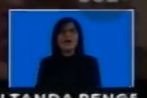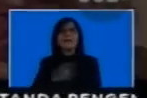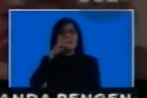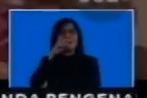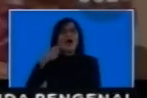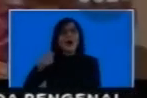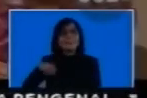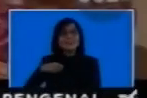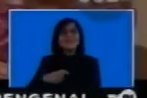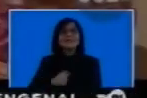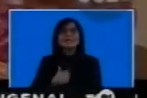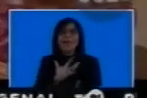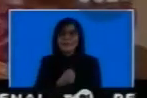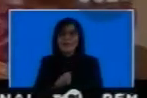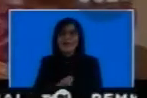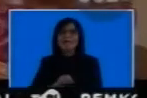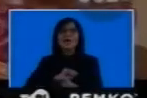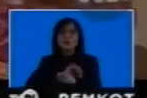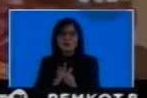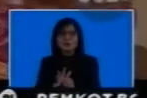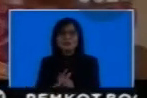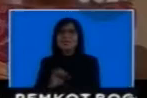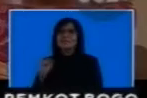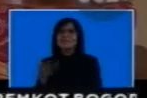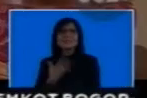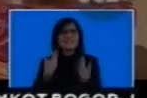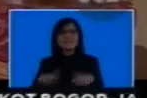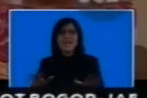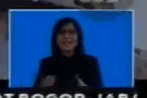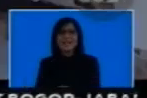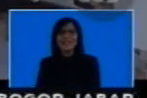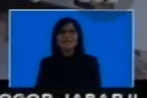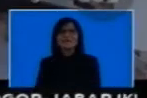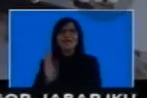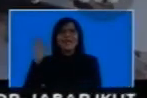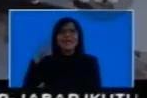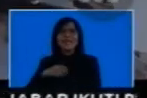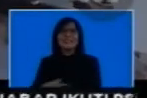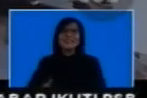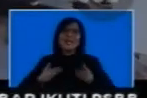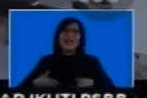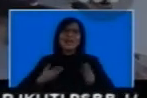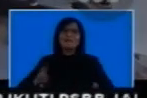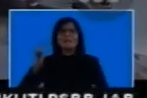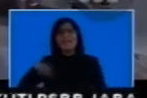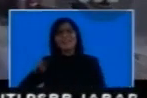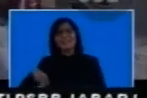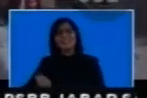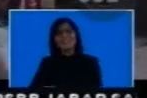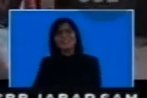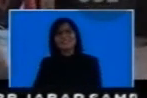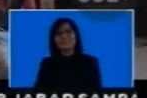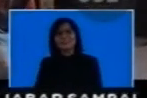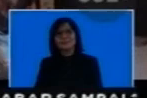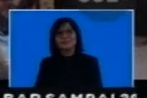Pak Menteri, saya berharap virus Corona cepat berlalu ya, supaya kita semua bisa bersuka cita dan